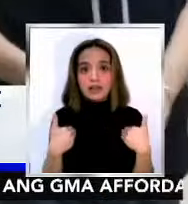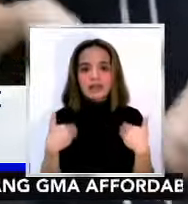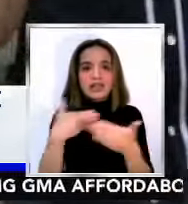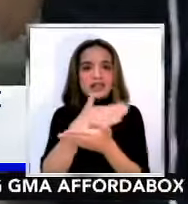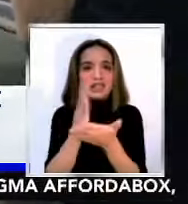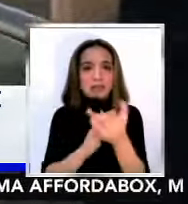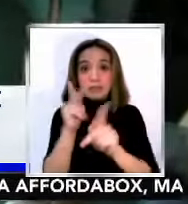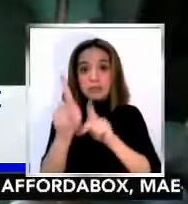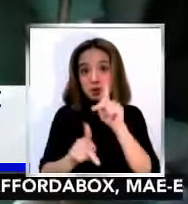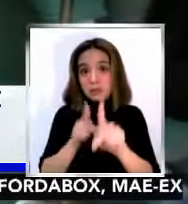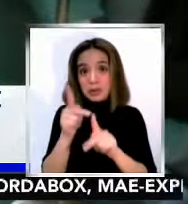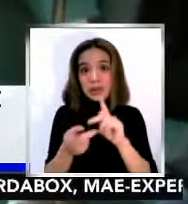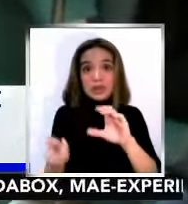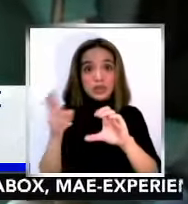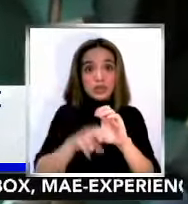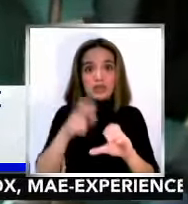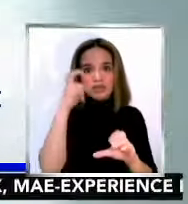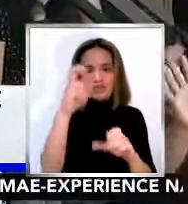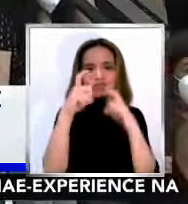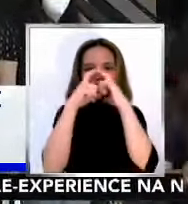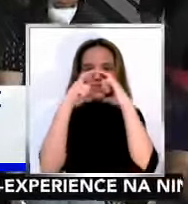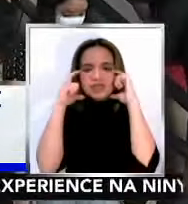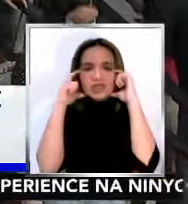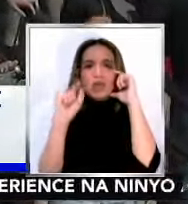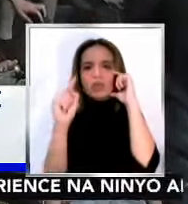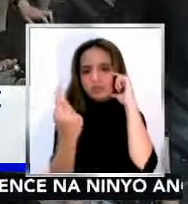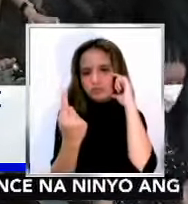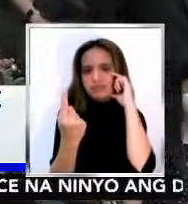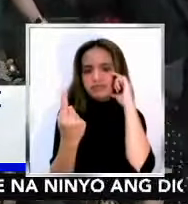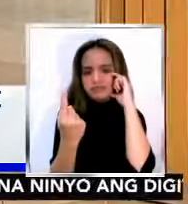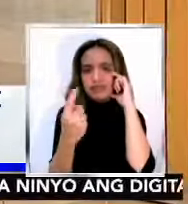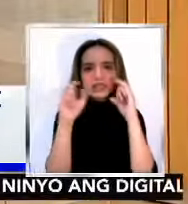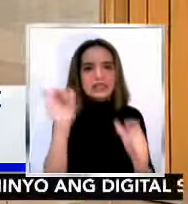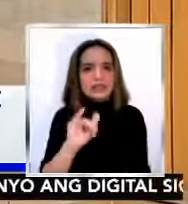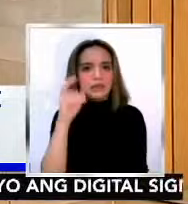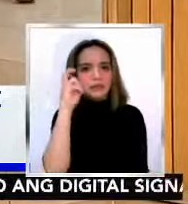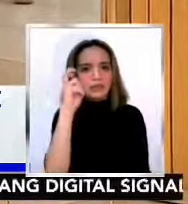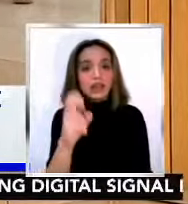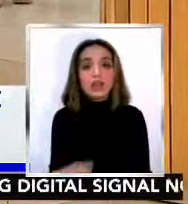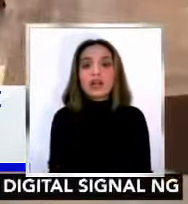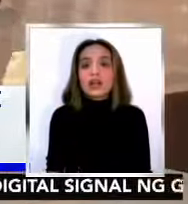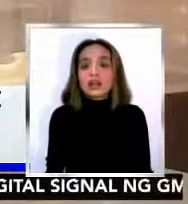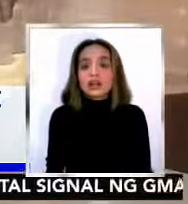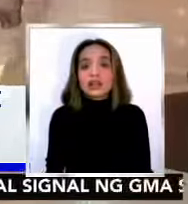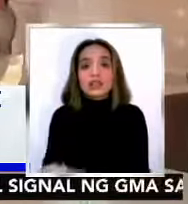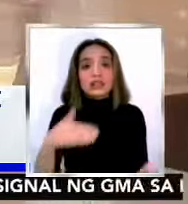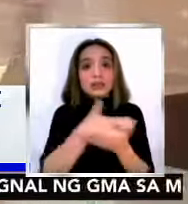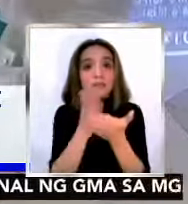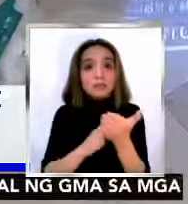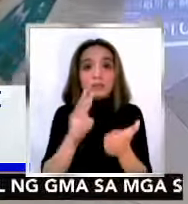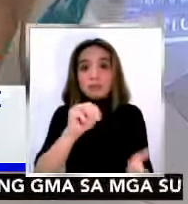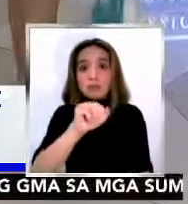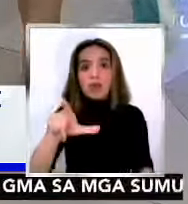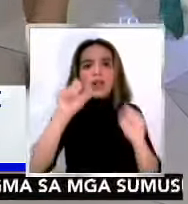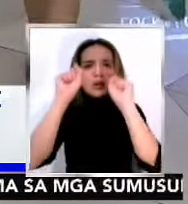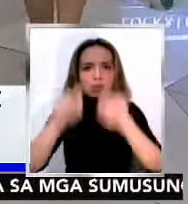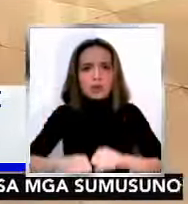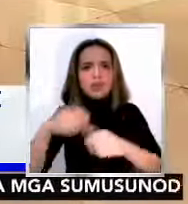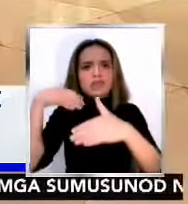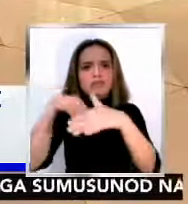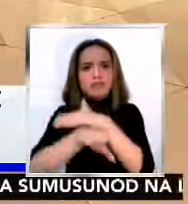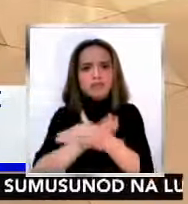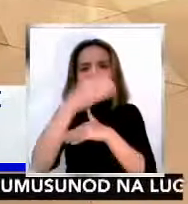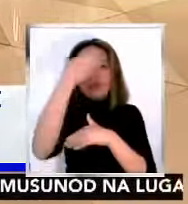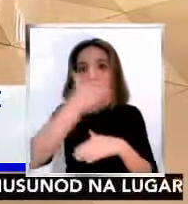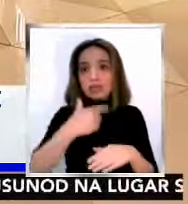sa MRT at LRT. Maging sa ilang mall, pwede na rin pumasok kahit walang face shield. Kaya tinanong namin ang